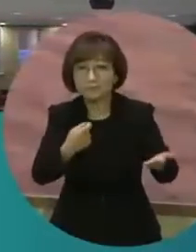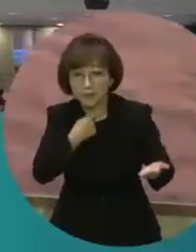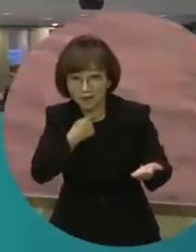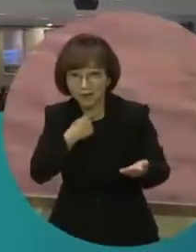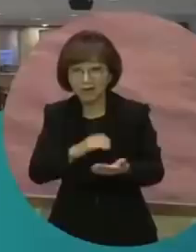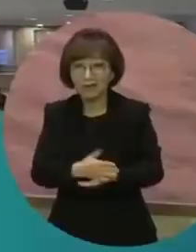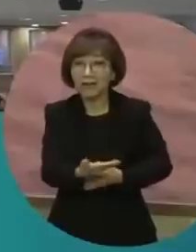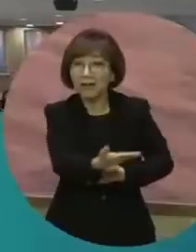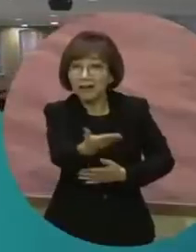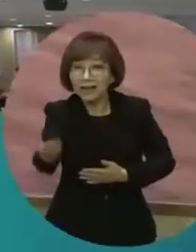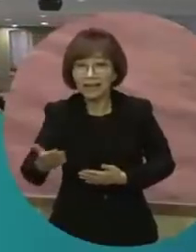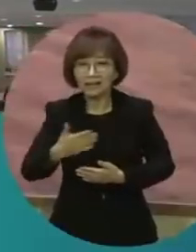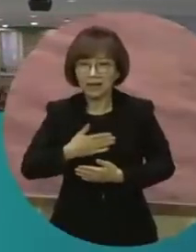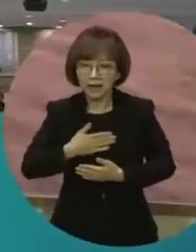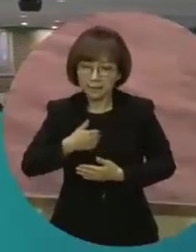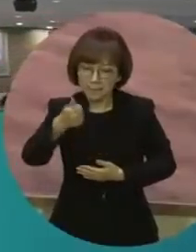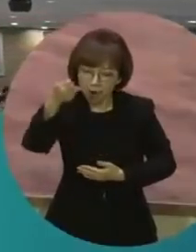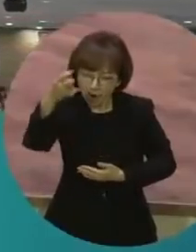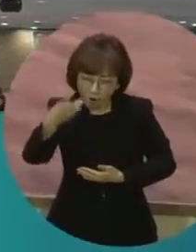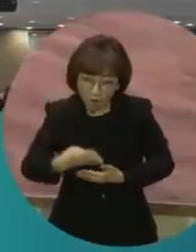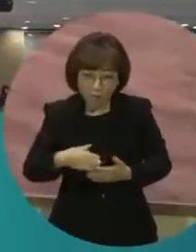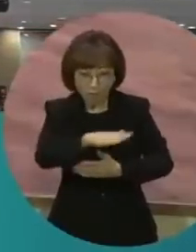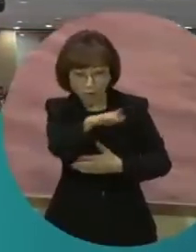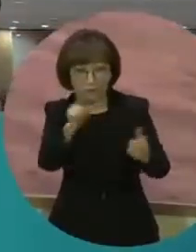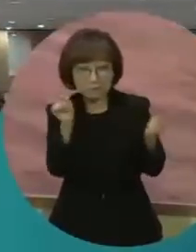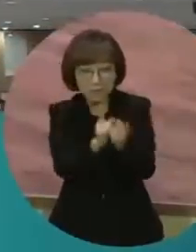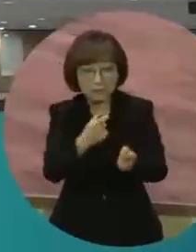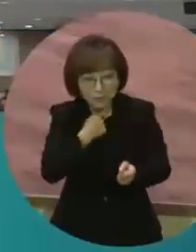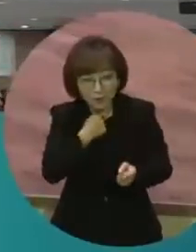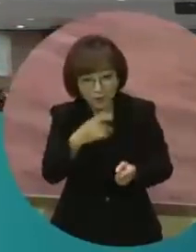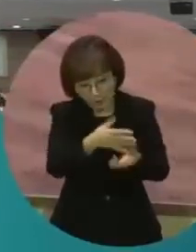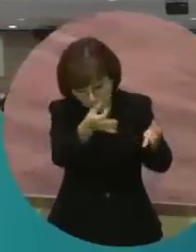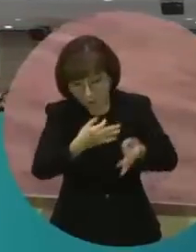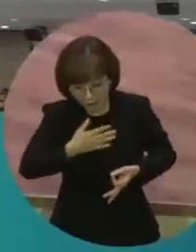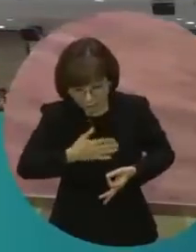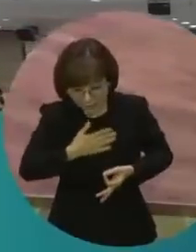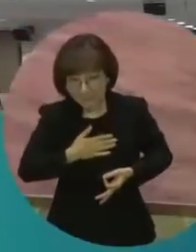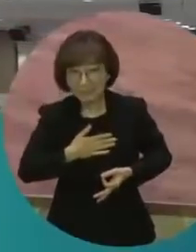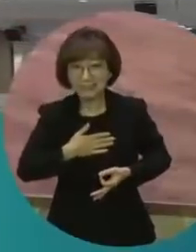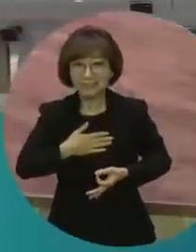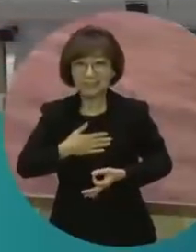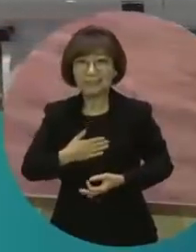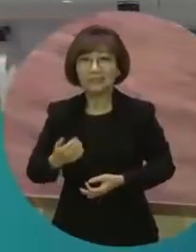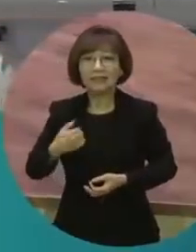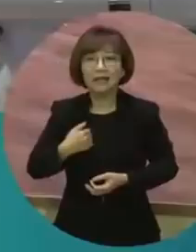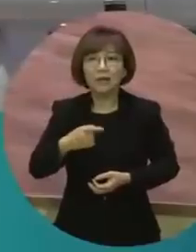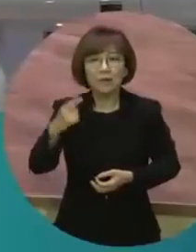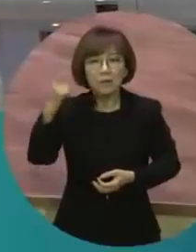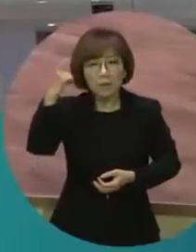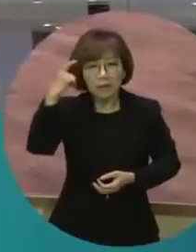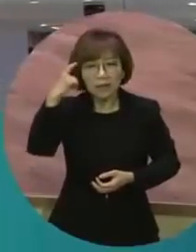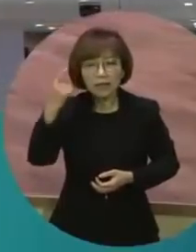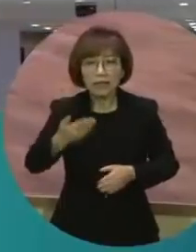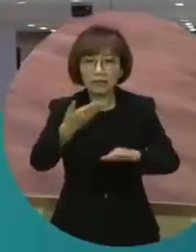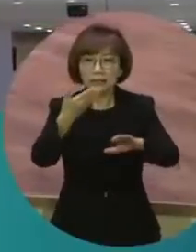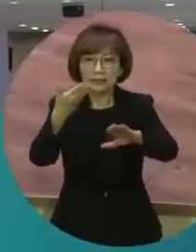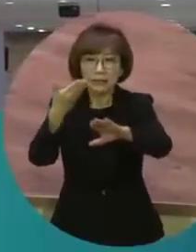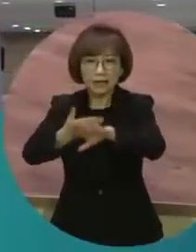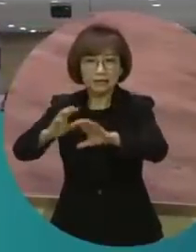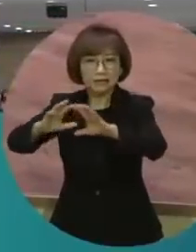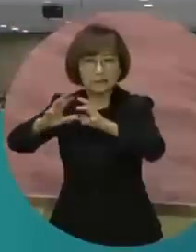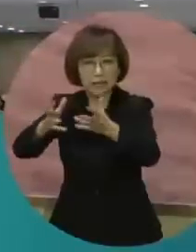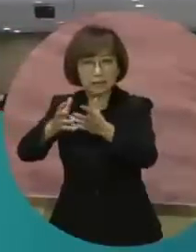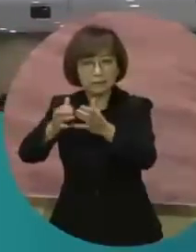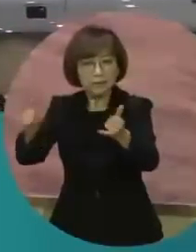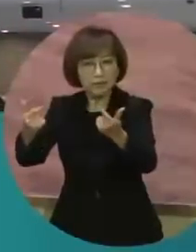형제들아 내가 여러 번 너희에게 가고자 한 것을 너희가 모르기를 원하지 아니하노니 이는 너희 중에서도 다른